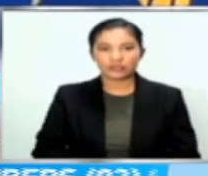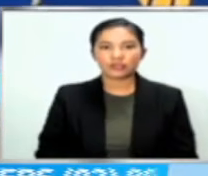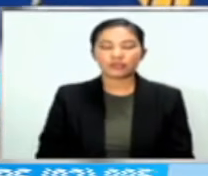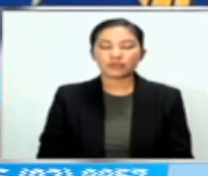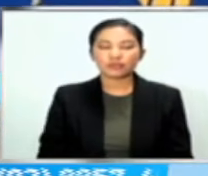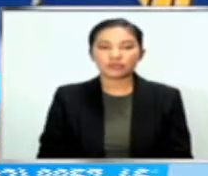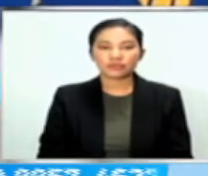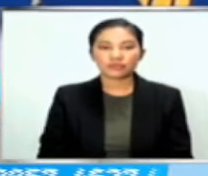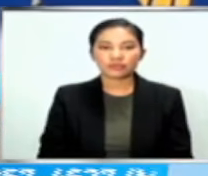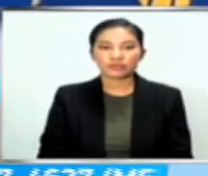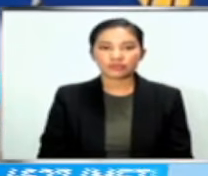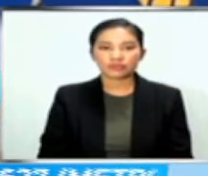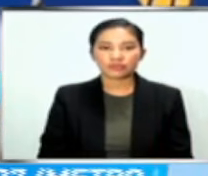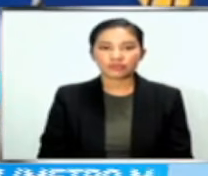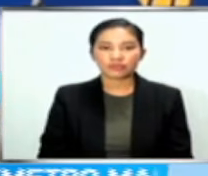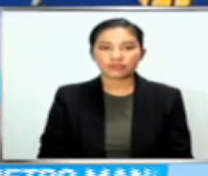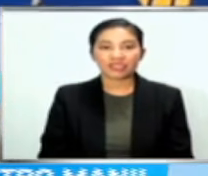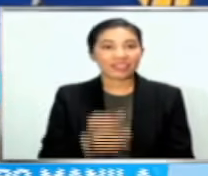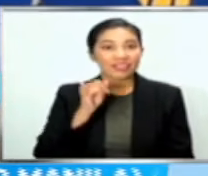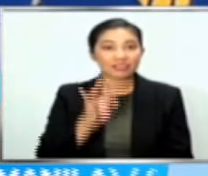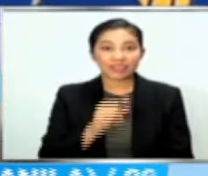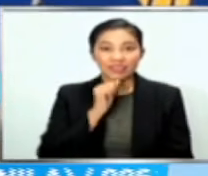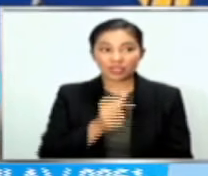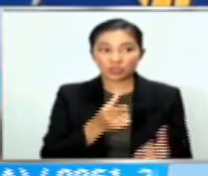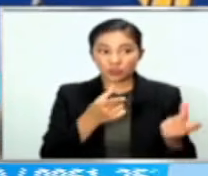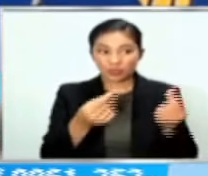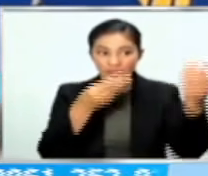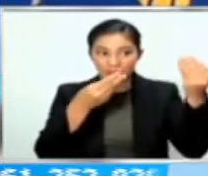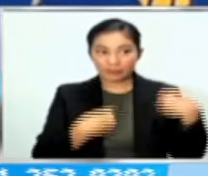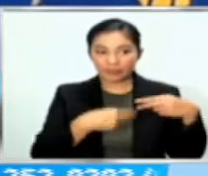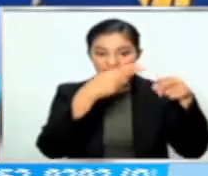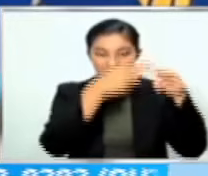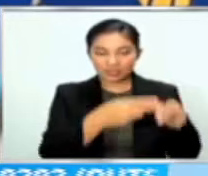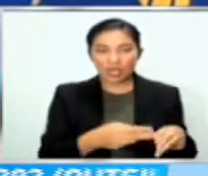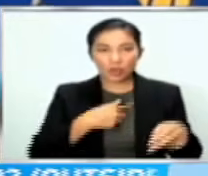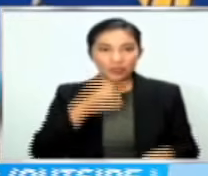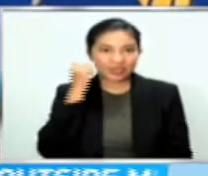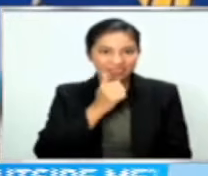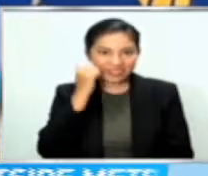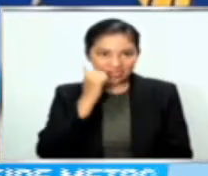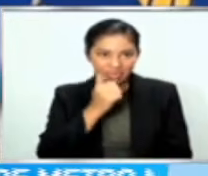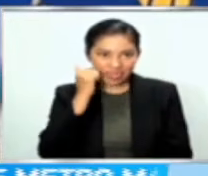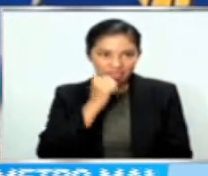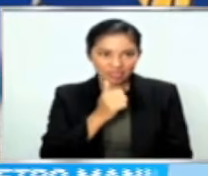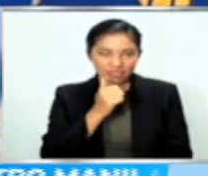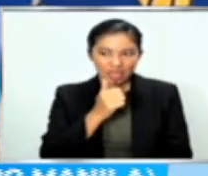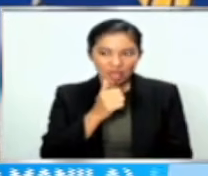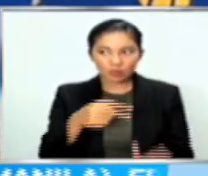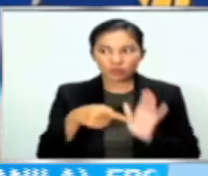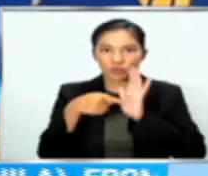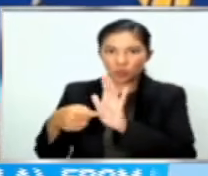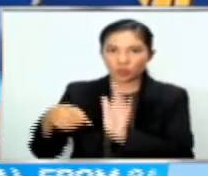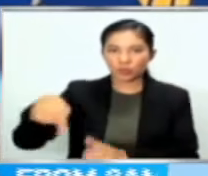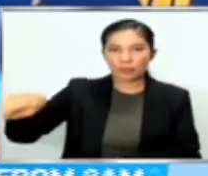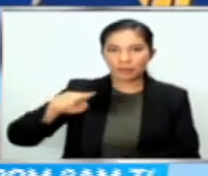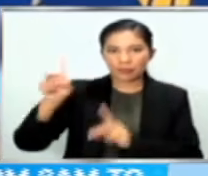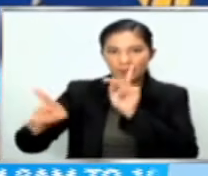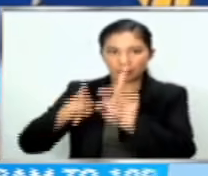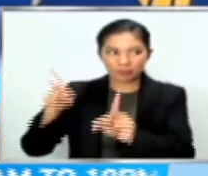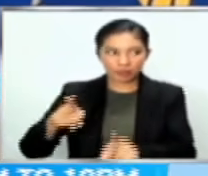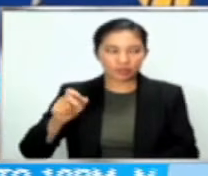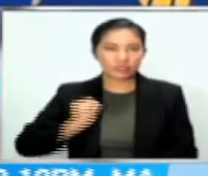pag hindi mo nagawa yan, araw-arawin kita, I will expose you as a liar. At yung buhay